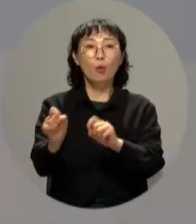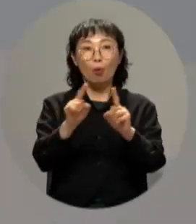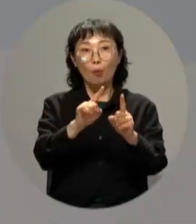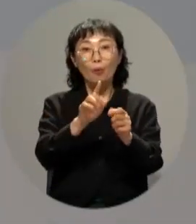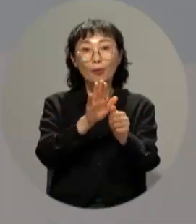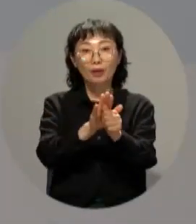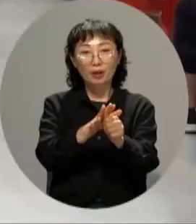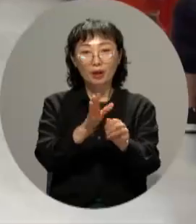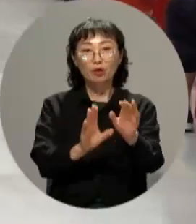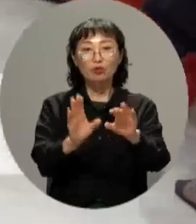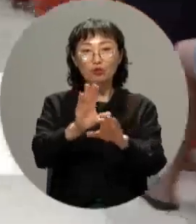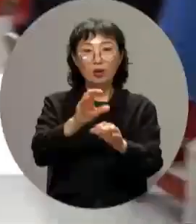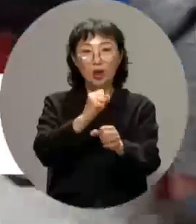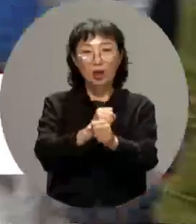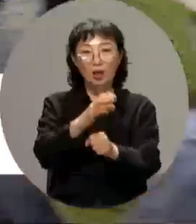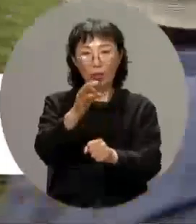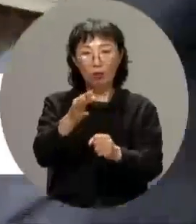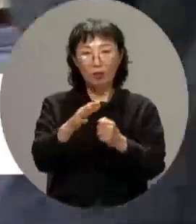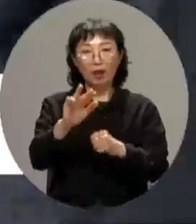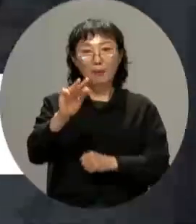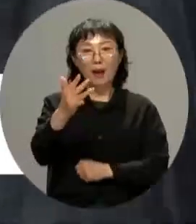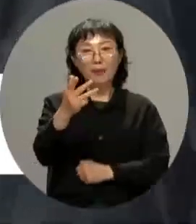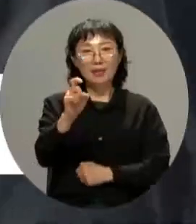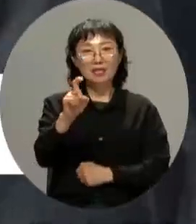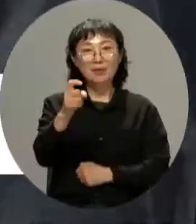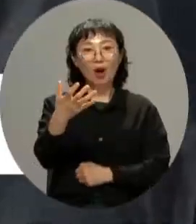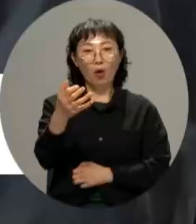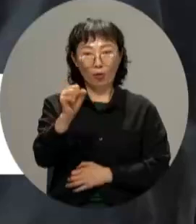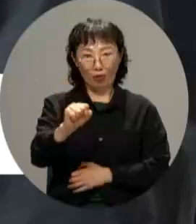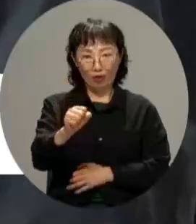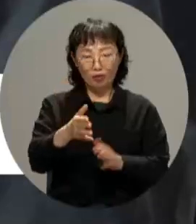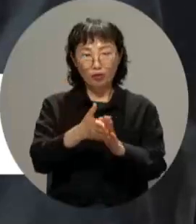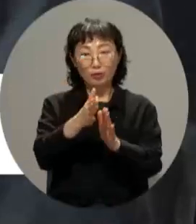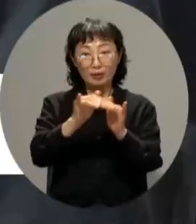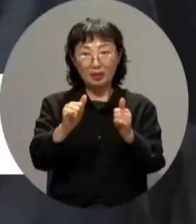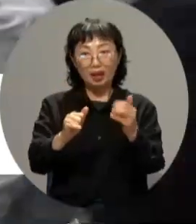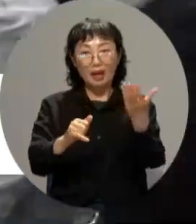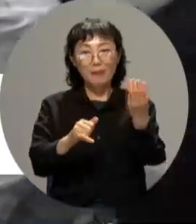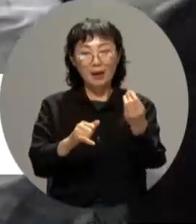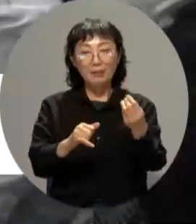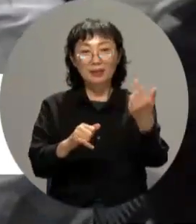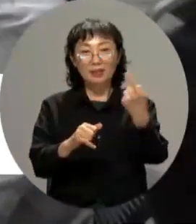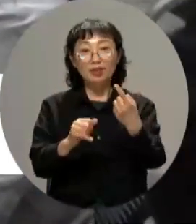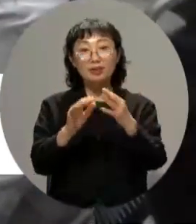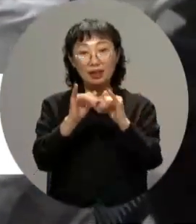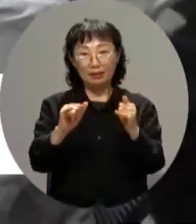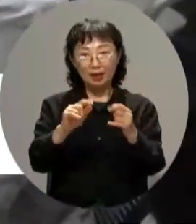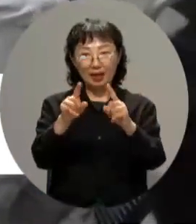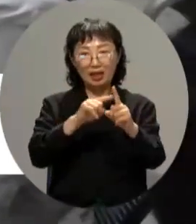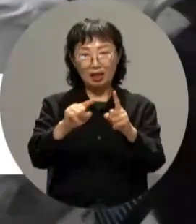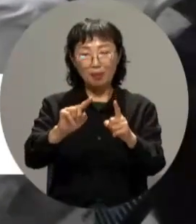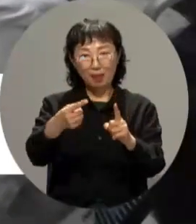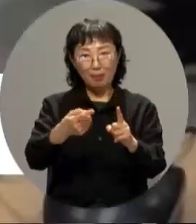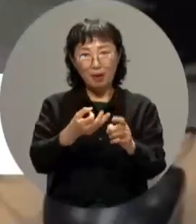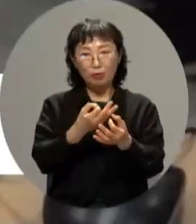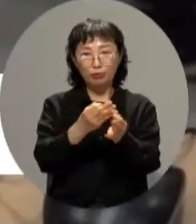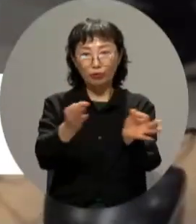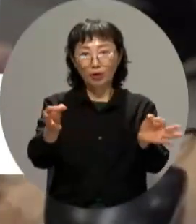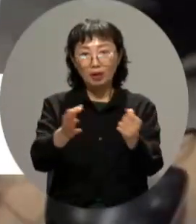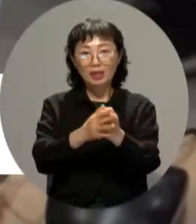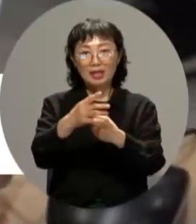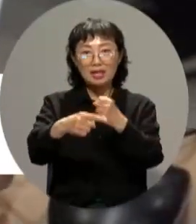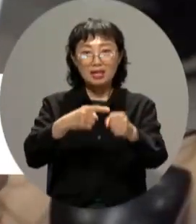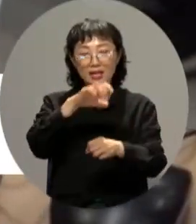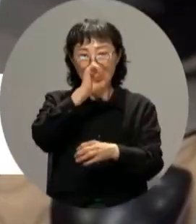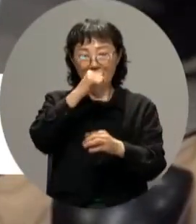추경에 편성한 예산은 무려 811억 원. 주민 8만 천여 명에게 1인당 100만 원을 주다 보니 1년